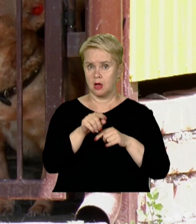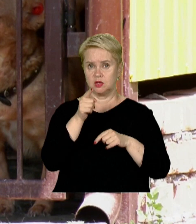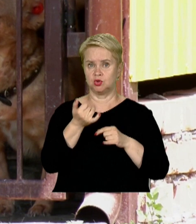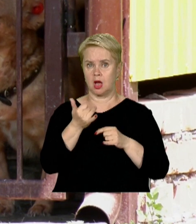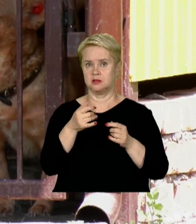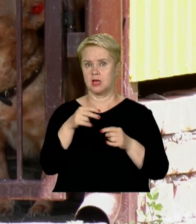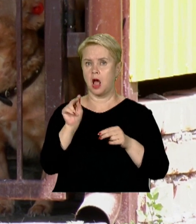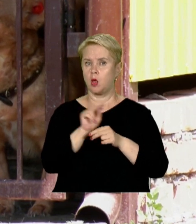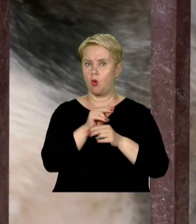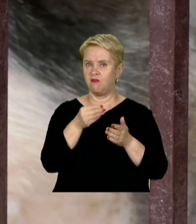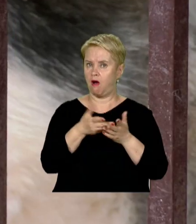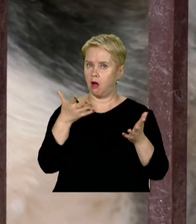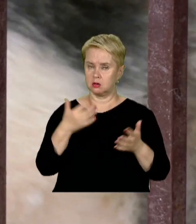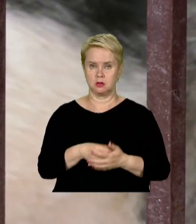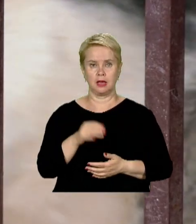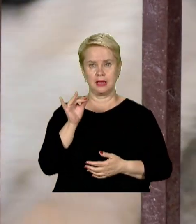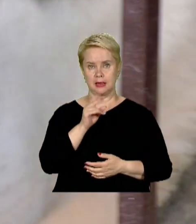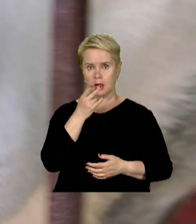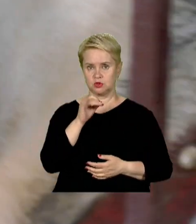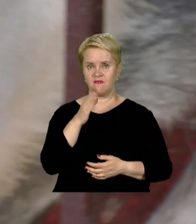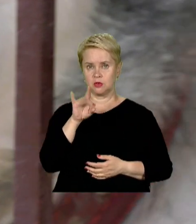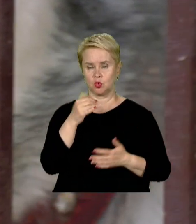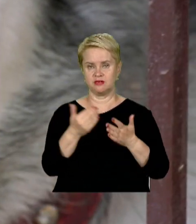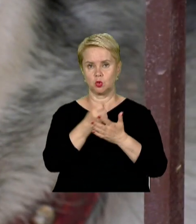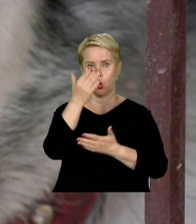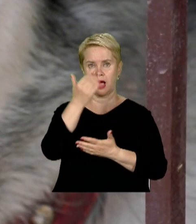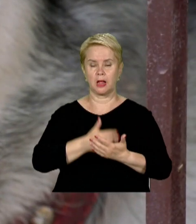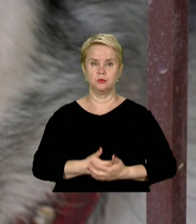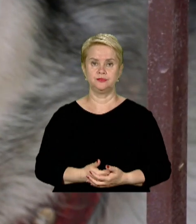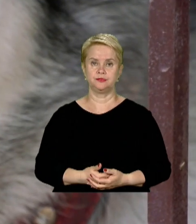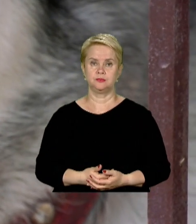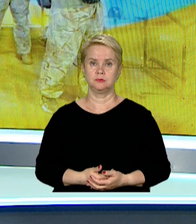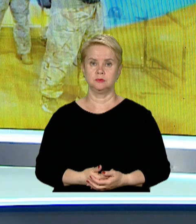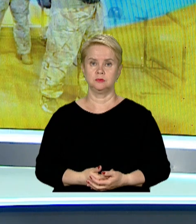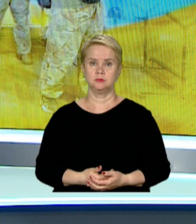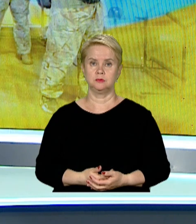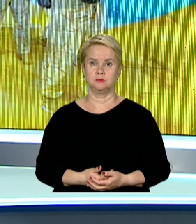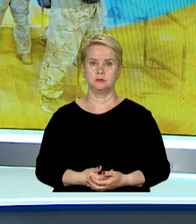проходить вартісне лікування. Ірина Каблоцька, Дмитро В'єтров, новини 11 каналу.